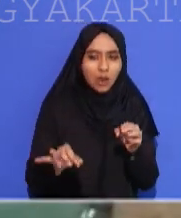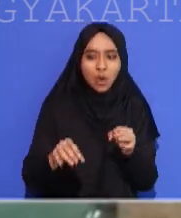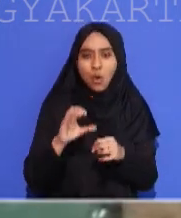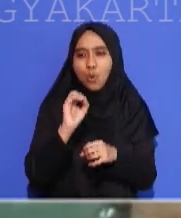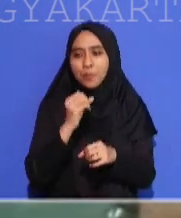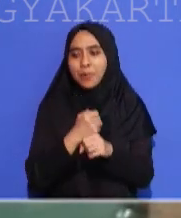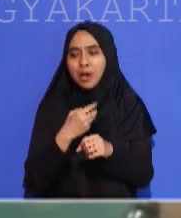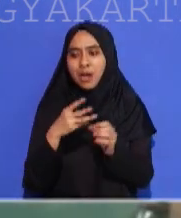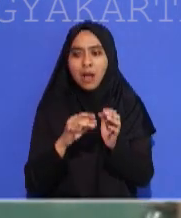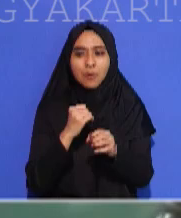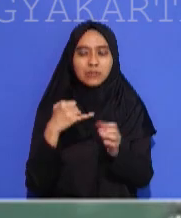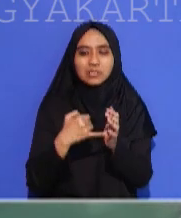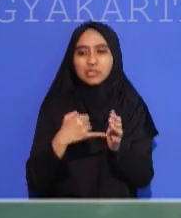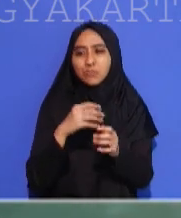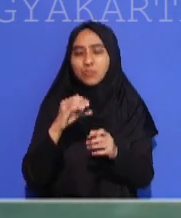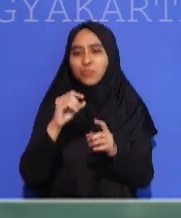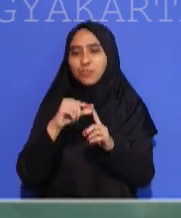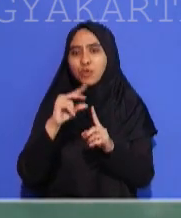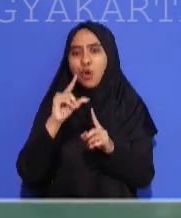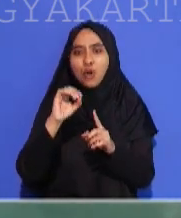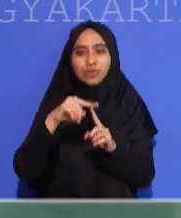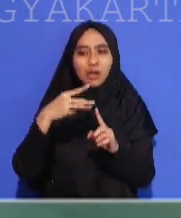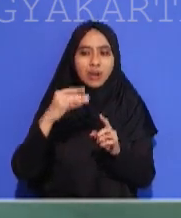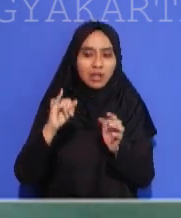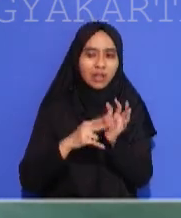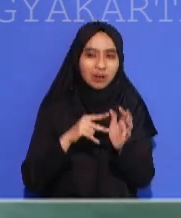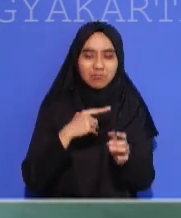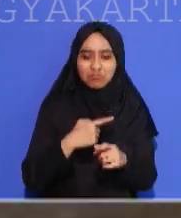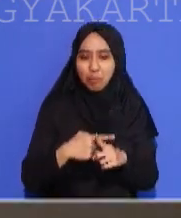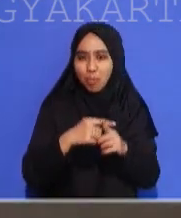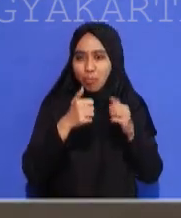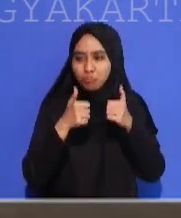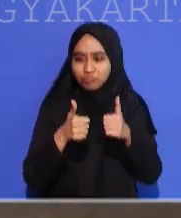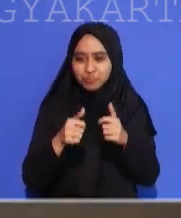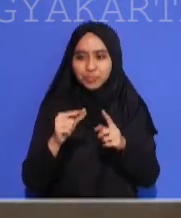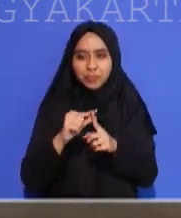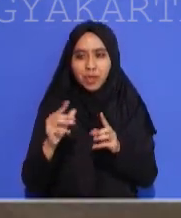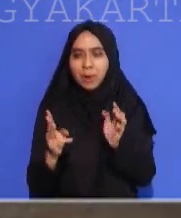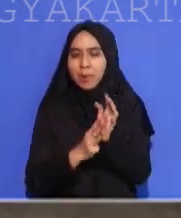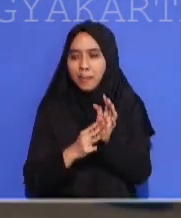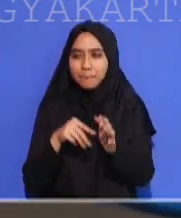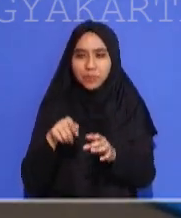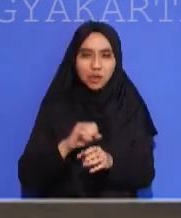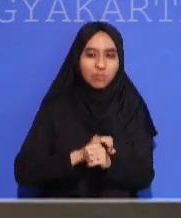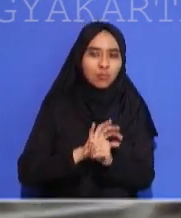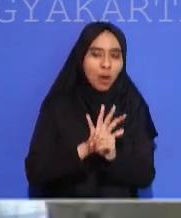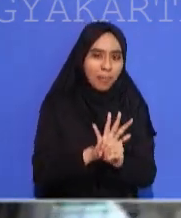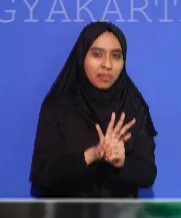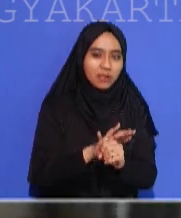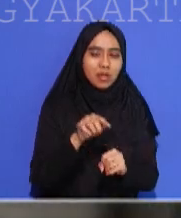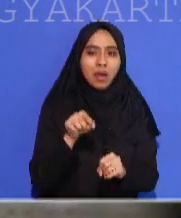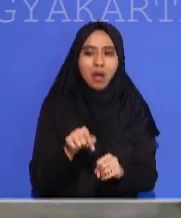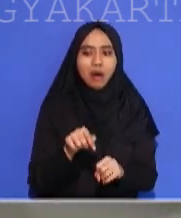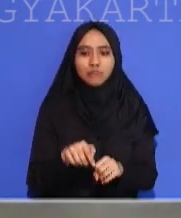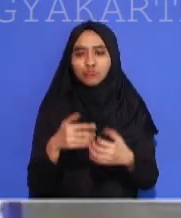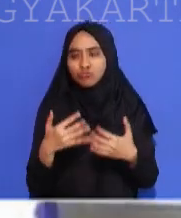protein dari bantuan dari Majelis Pemberdayaan Masyarakat MPM pimpinan pusat Muhammadiyah Ini usaha yang telah berjalan